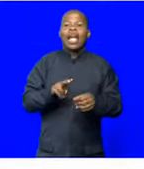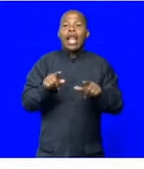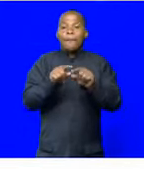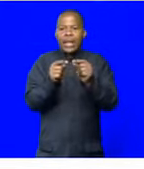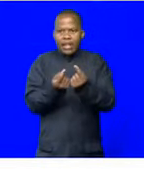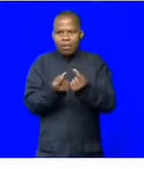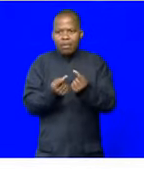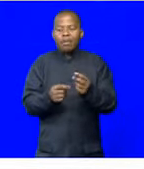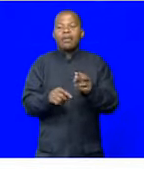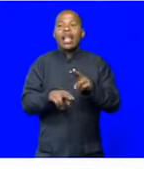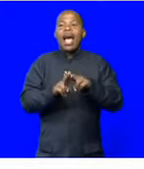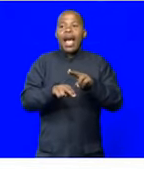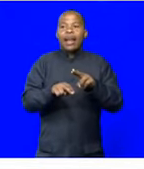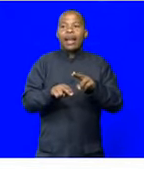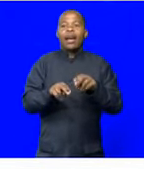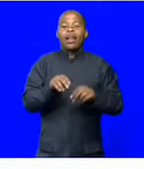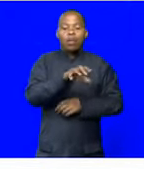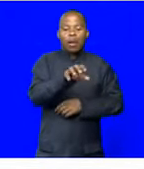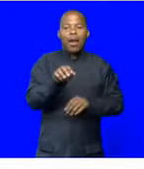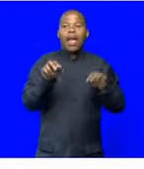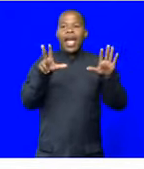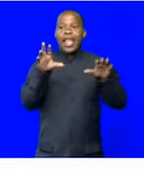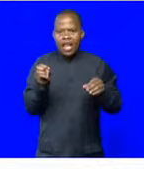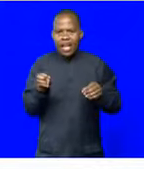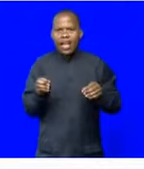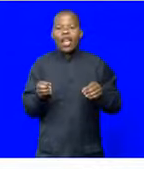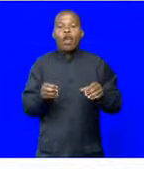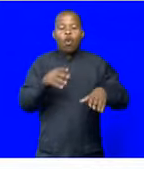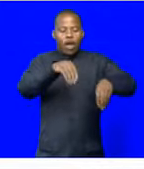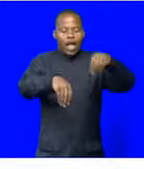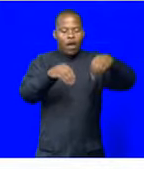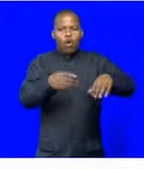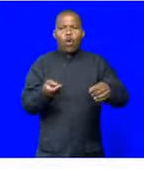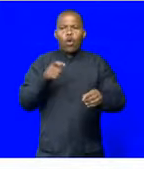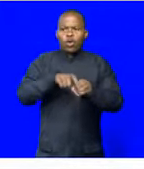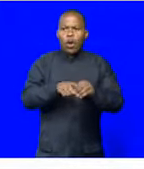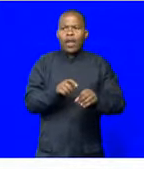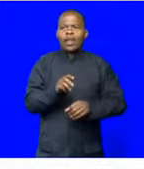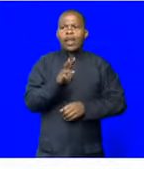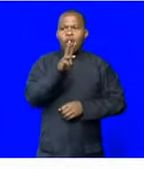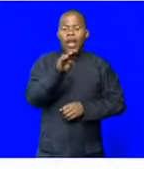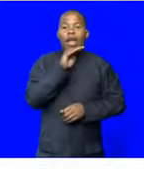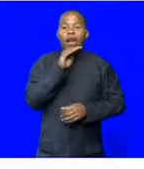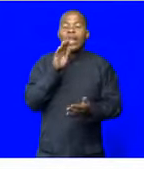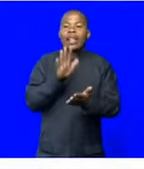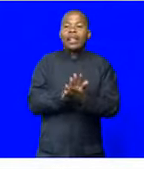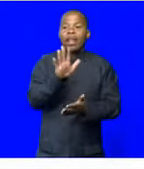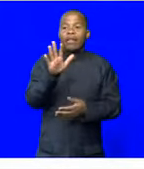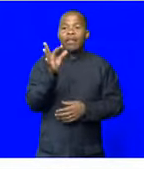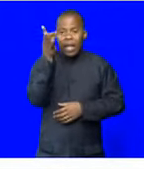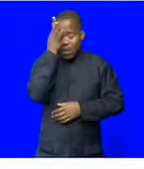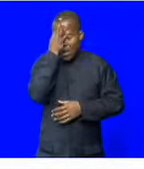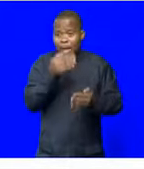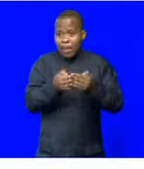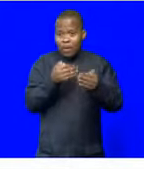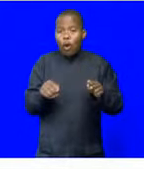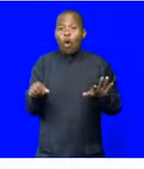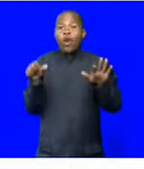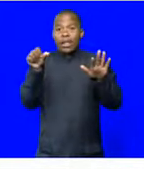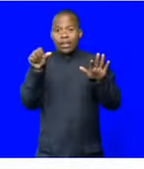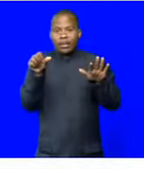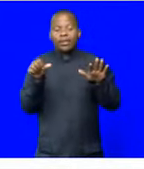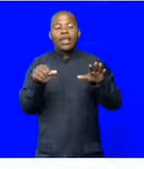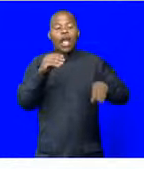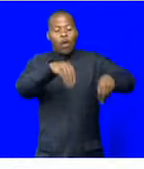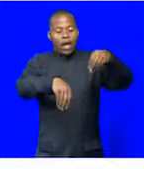ema teams langaphasi kwaleto godzi leto ngiyo lakhetha ko la exactly quarter to 6 beliqala lukhetho kuthi te inyalo nga 7